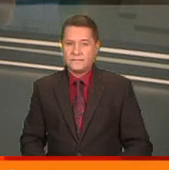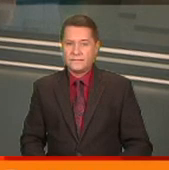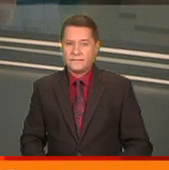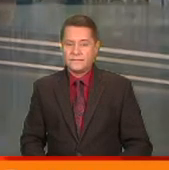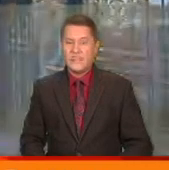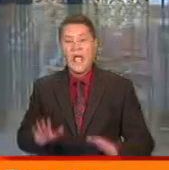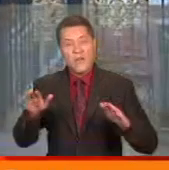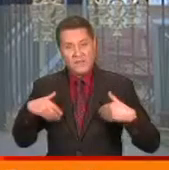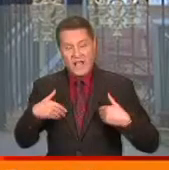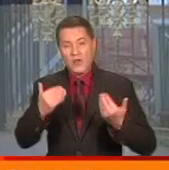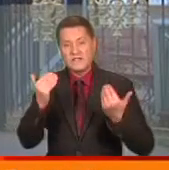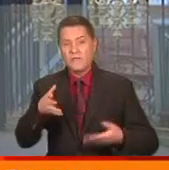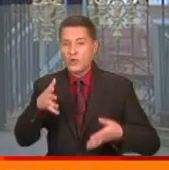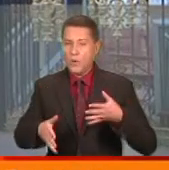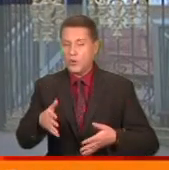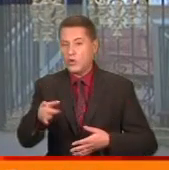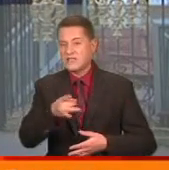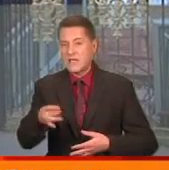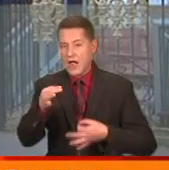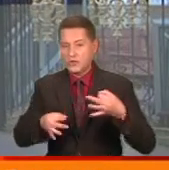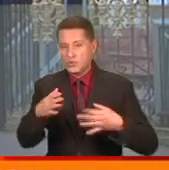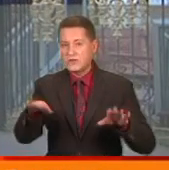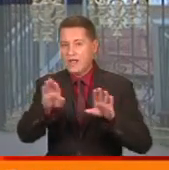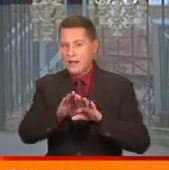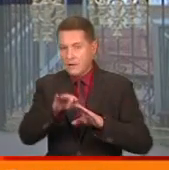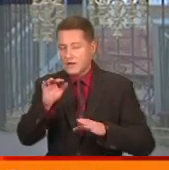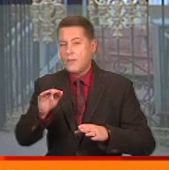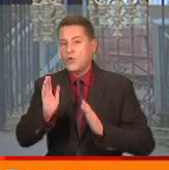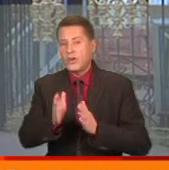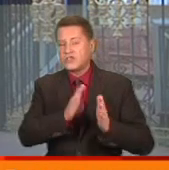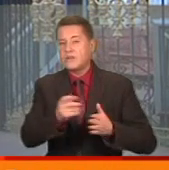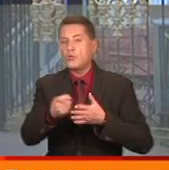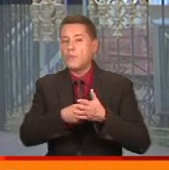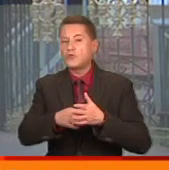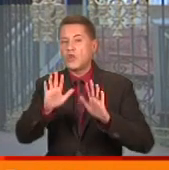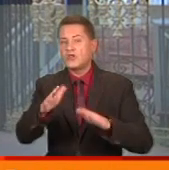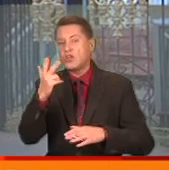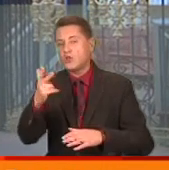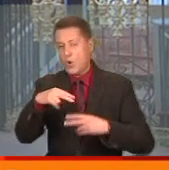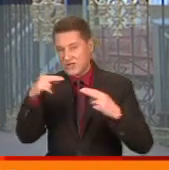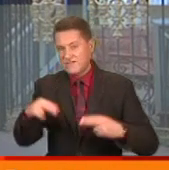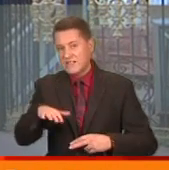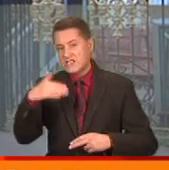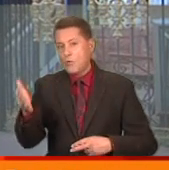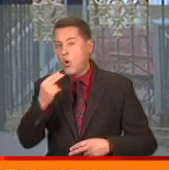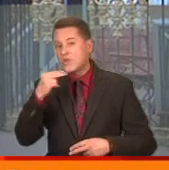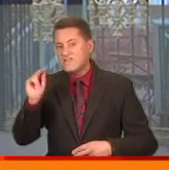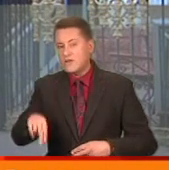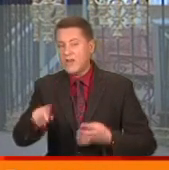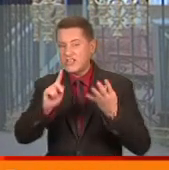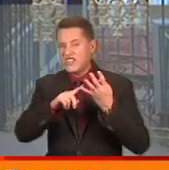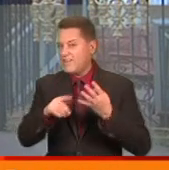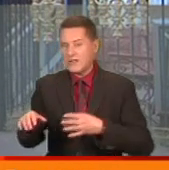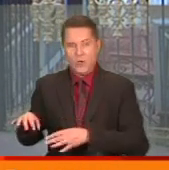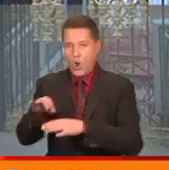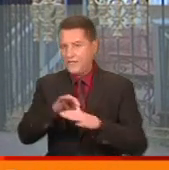Вітаю, Юлія. Сьогодні Оболонський райсуд у закритому режимі допитав лише 3 свідків з боку звинувачення. 4-го не